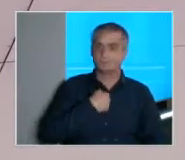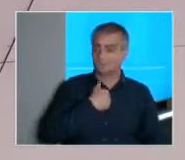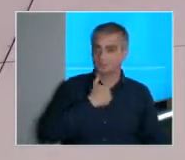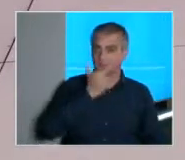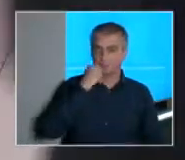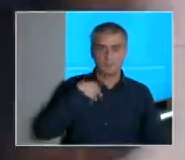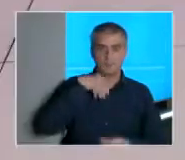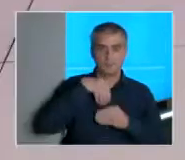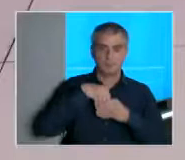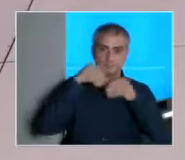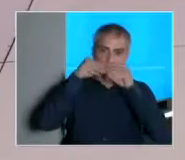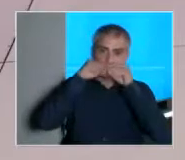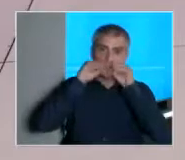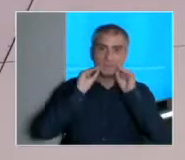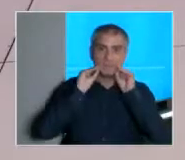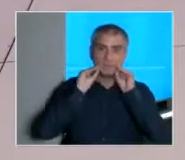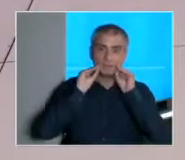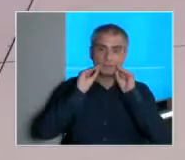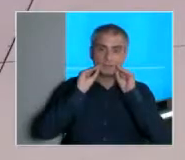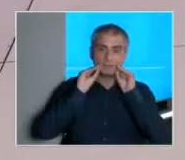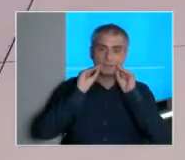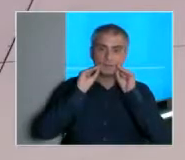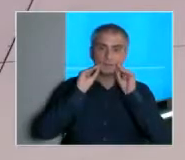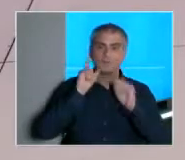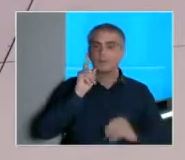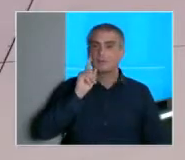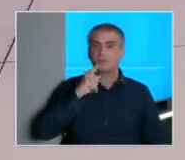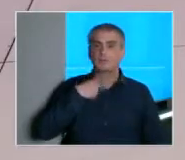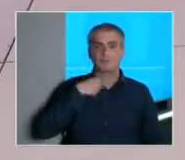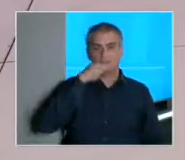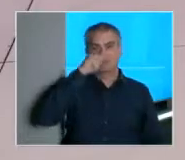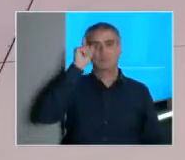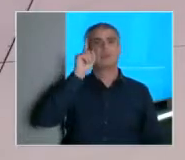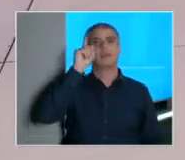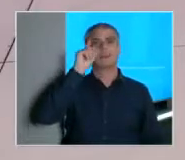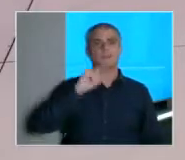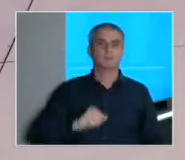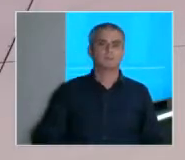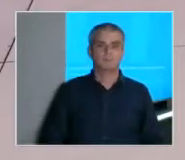ואתמול הצבעתי לאמיר פרץ, ואני גאה על כך.